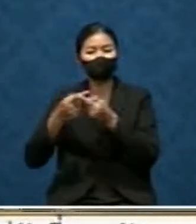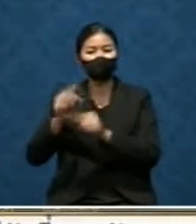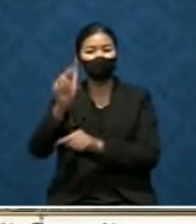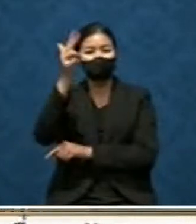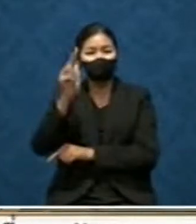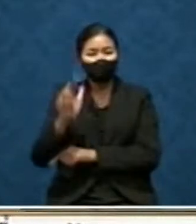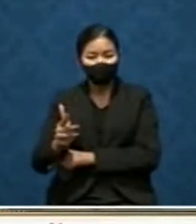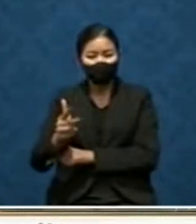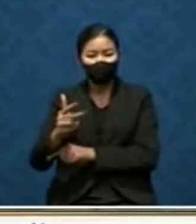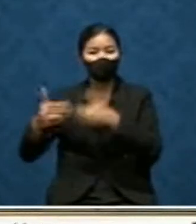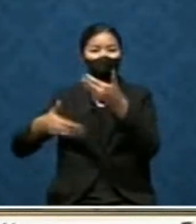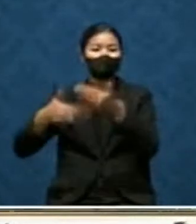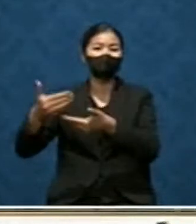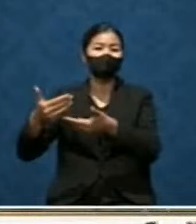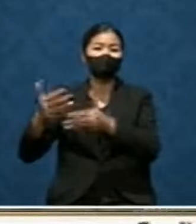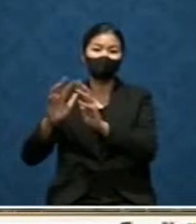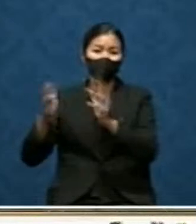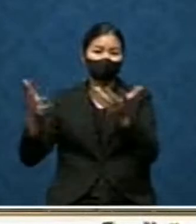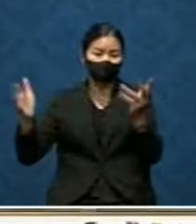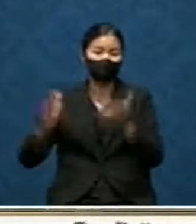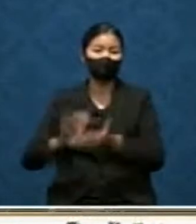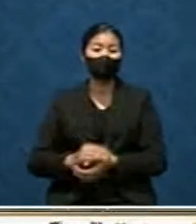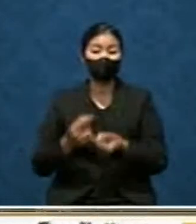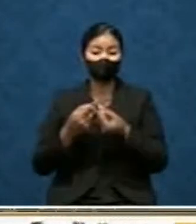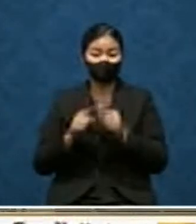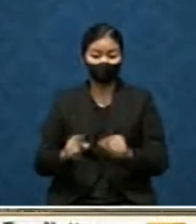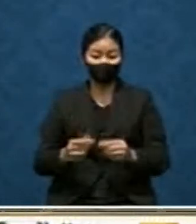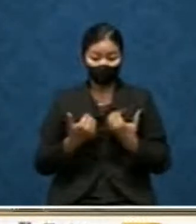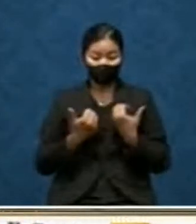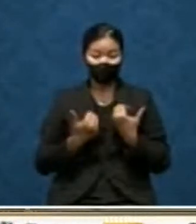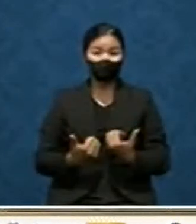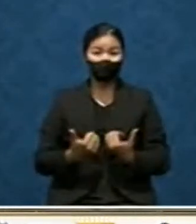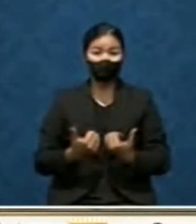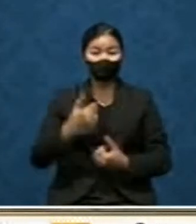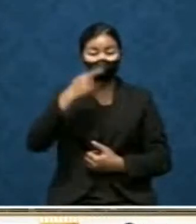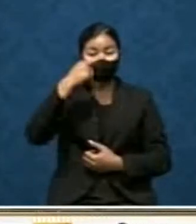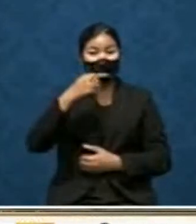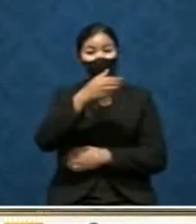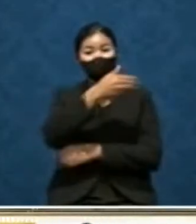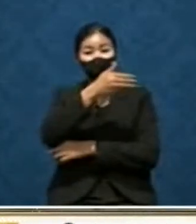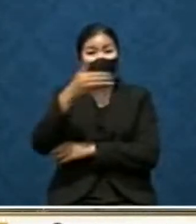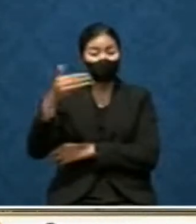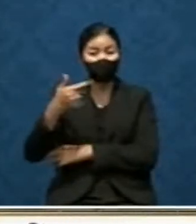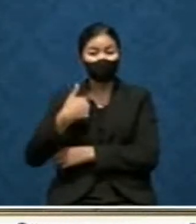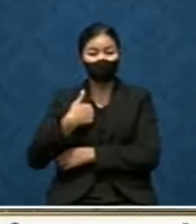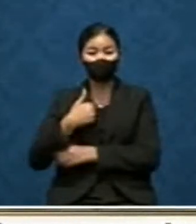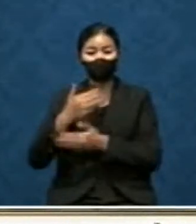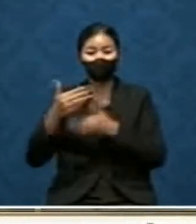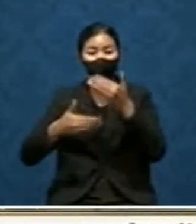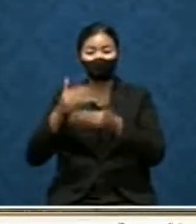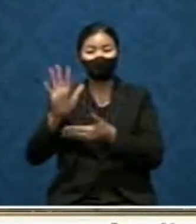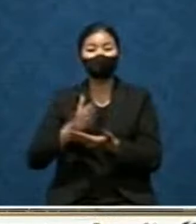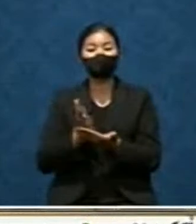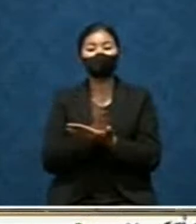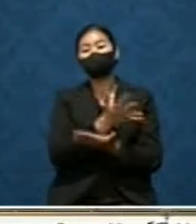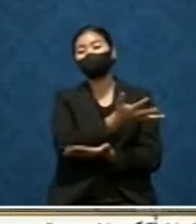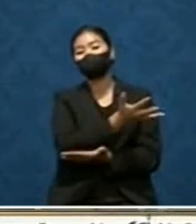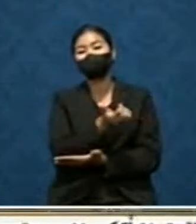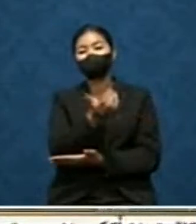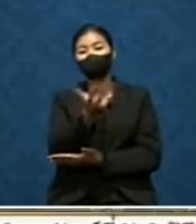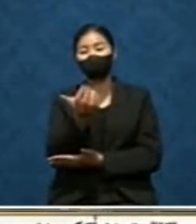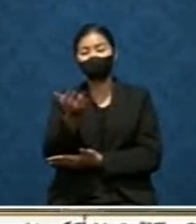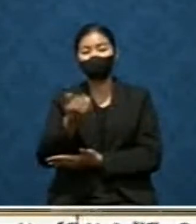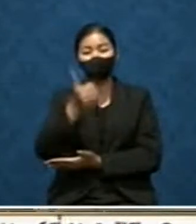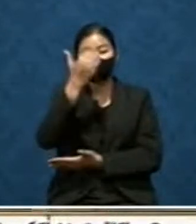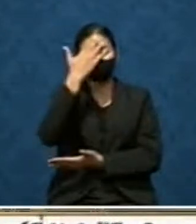ไม่มีให้ขายแต่นะวนนี้ประเทศไยไม่ได้ขายครัแต่แ่งปันกนได้เพรามีทุกครัวเลือน